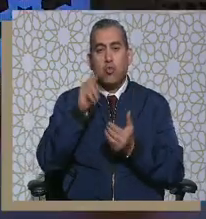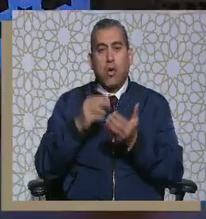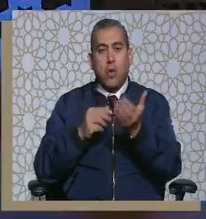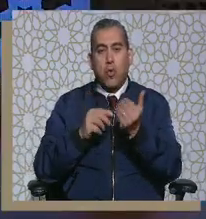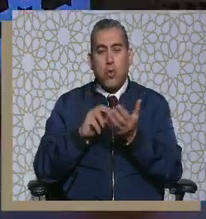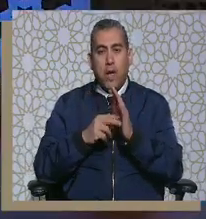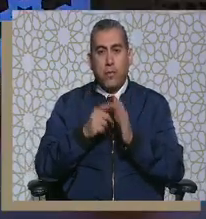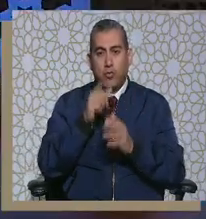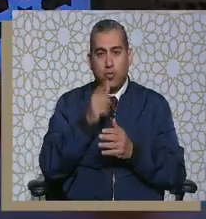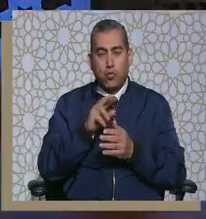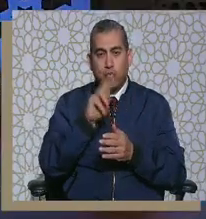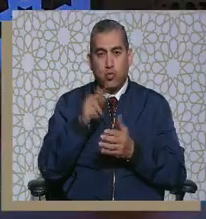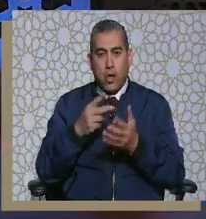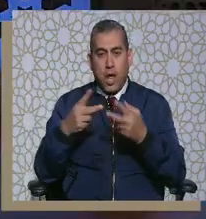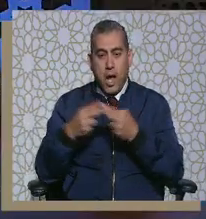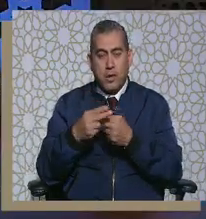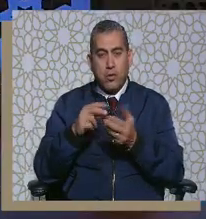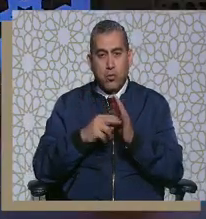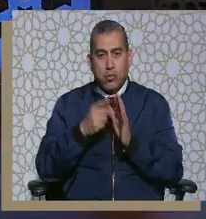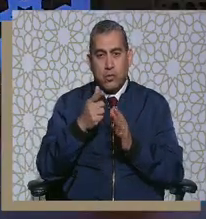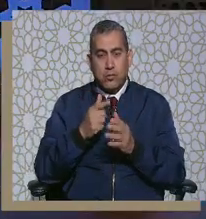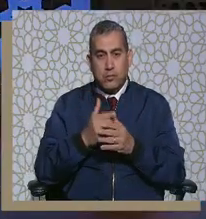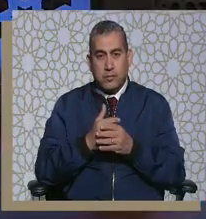يا حاج ابو عبد الله في مقاطعتك لاخواتك؟